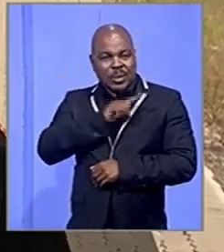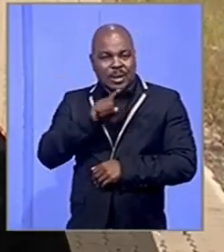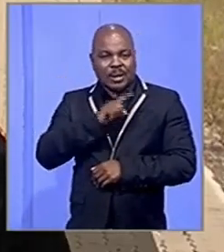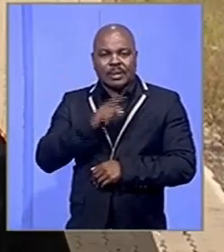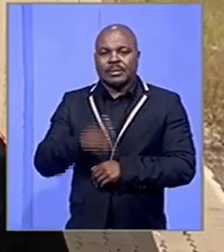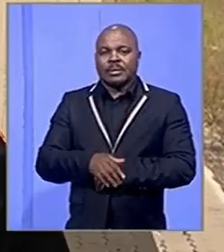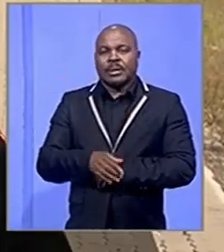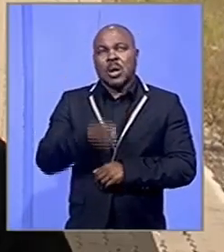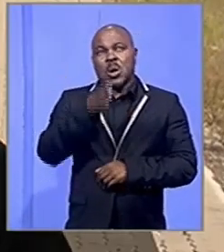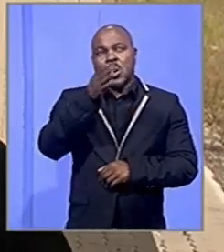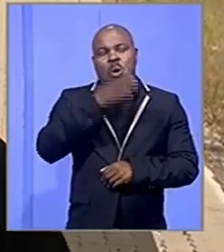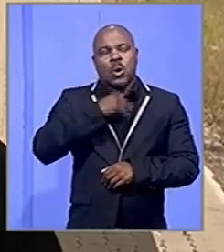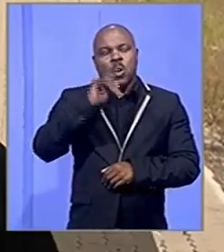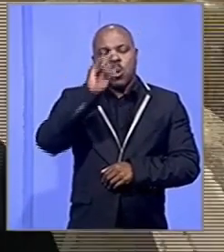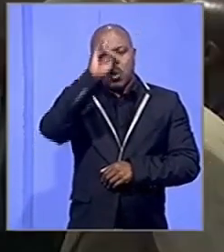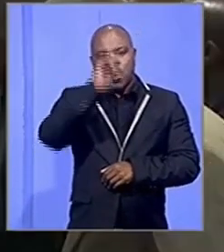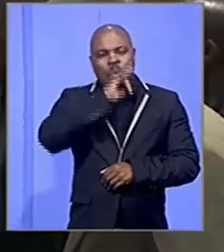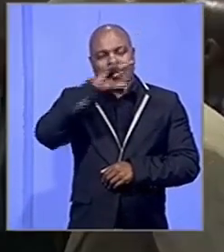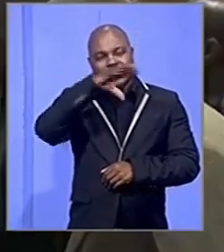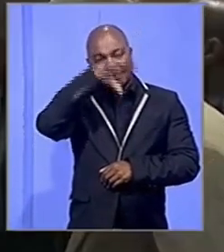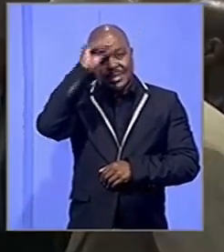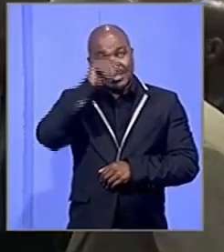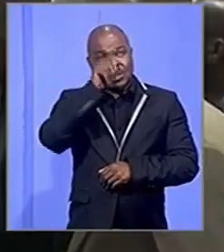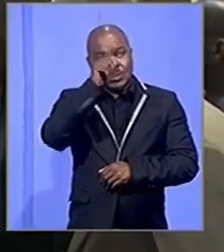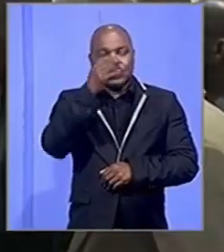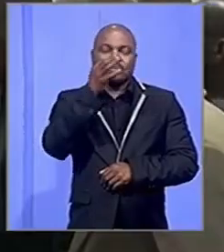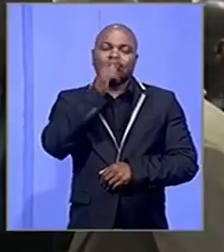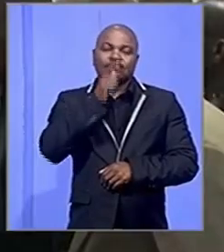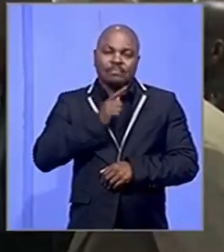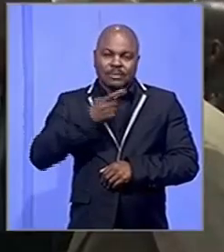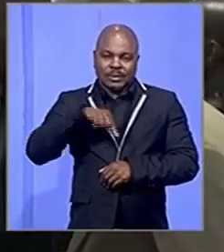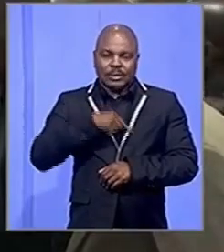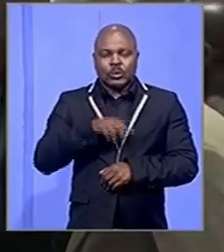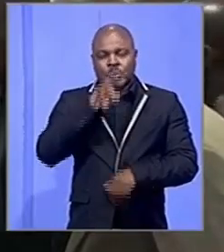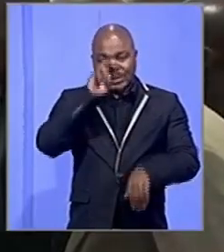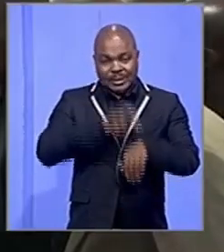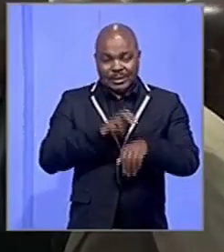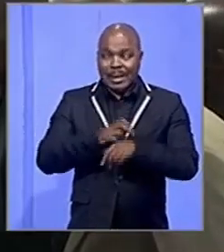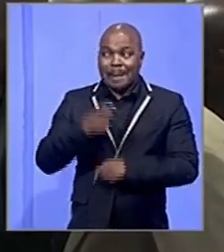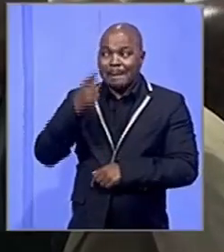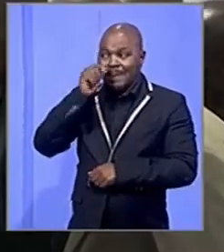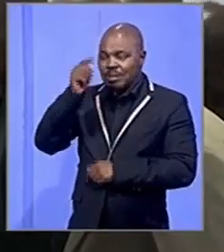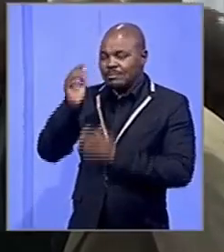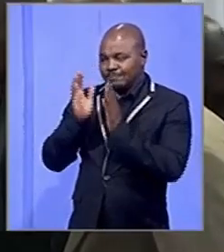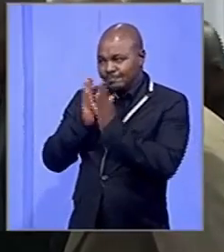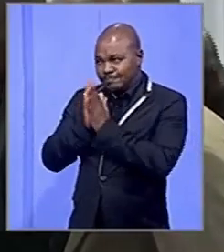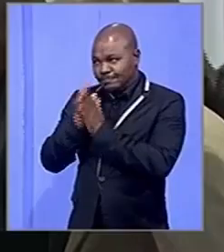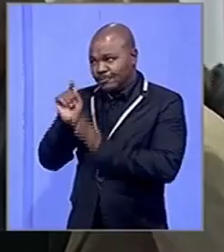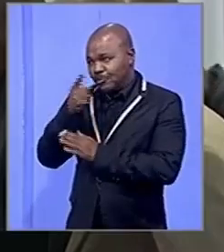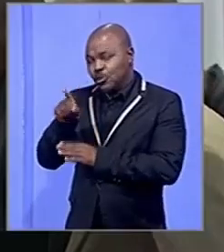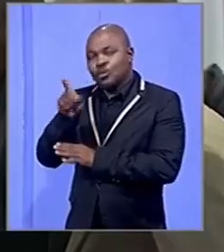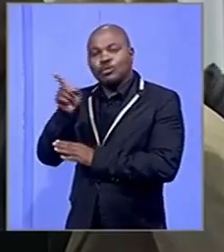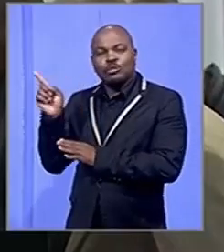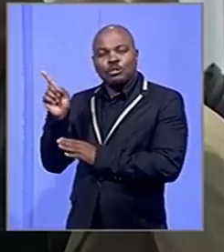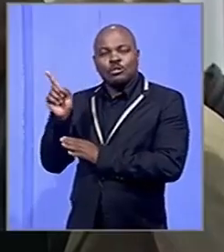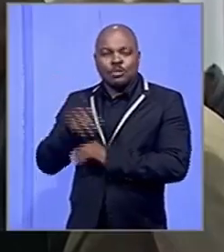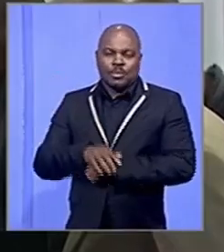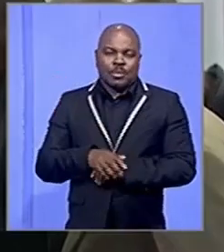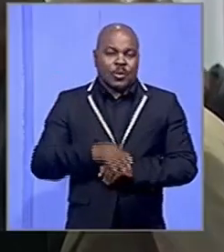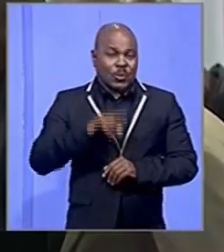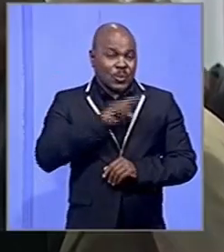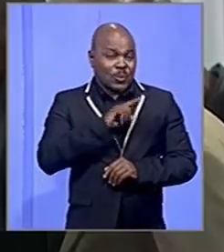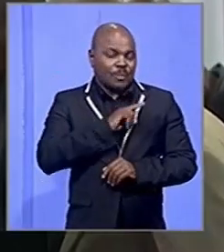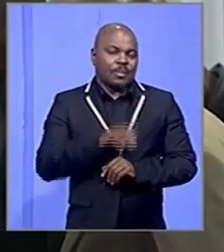moya o halalelang. Moya o halalang la bua le rona wa re rapella bontate ba teng sebakeng sena